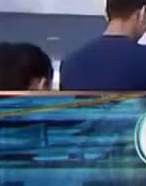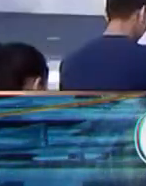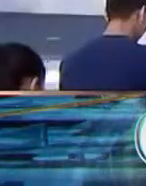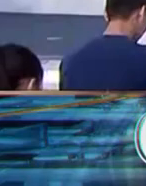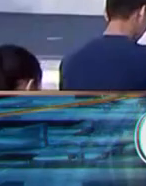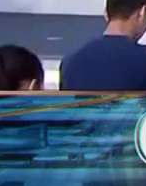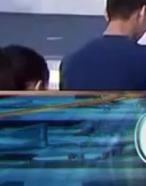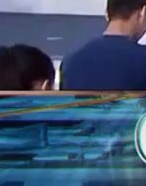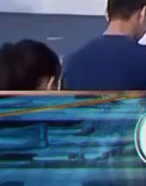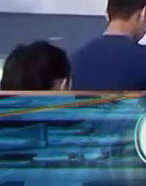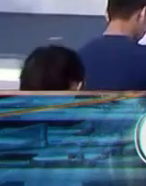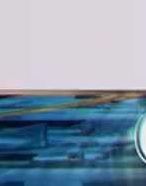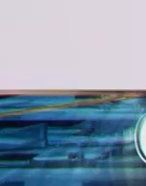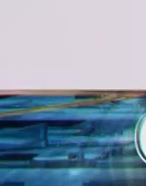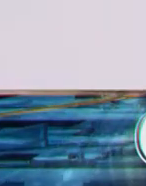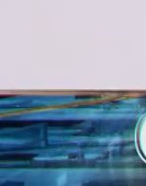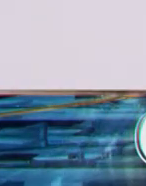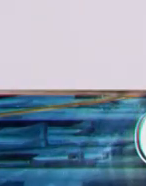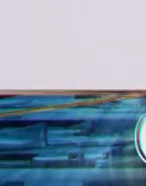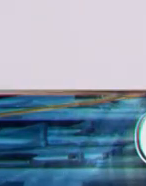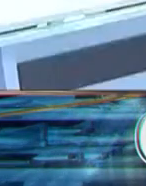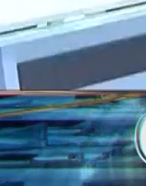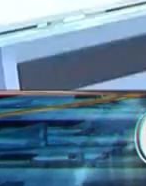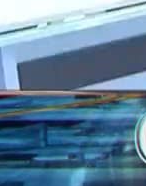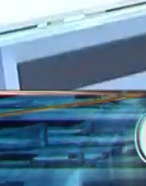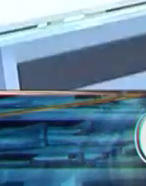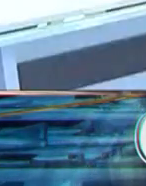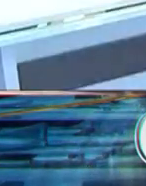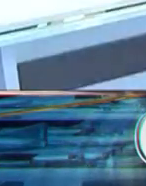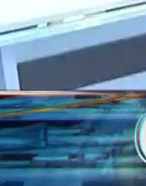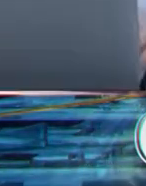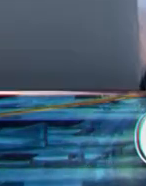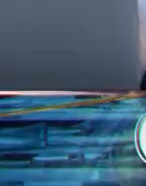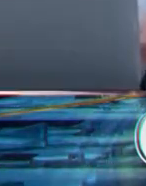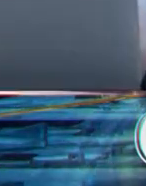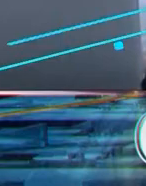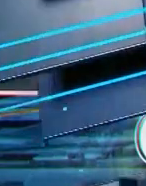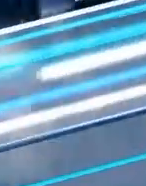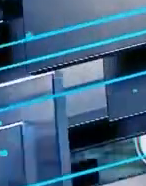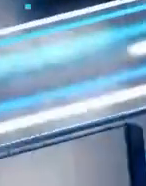Главное не поддаваться панике. Несколько случаев заражения коронавирусом выявлены у казахстанцев.